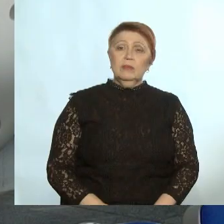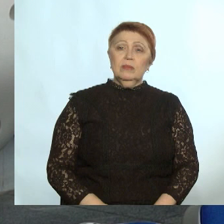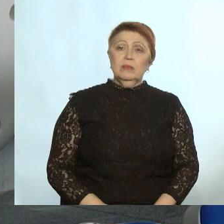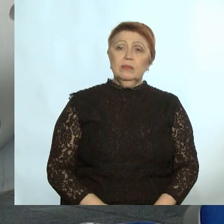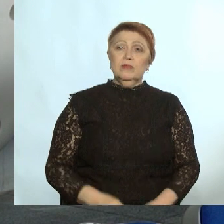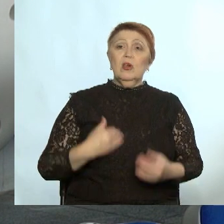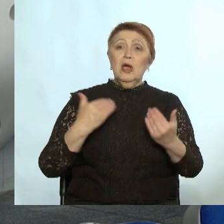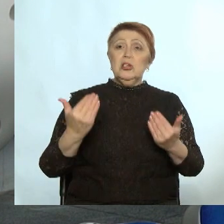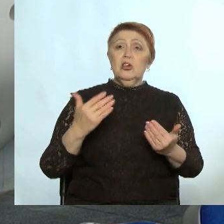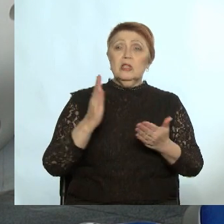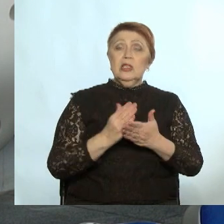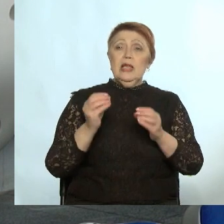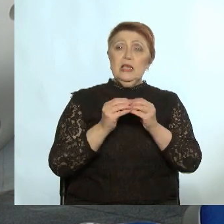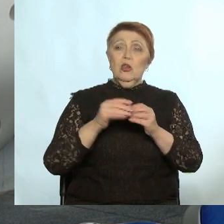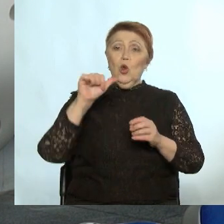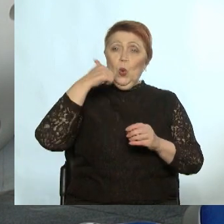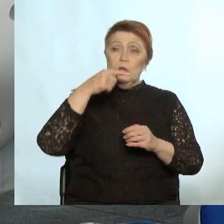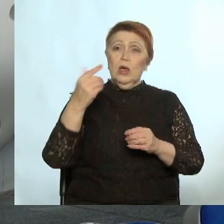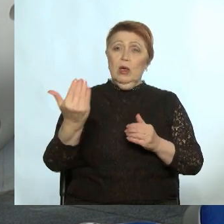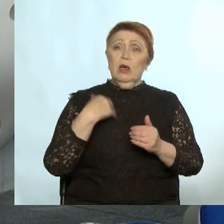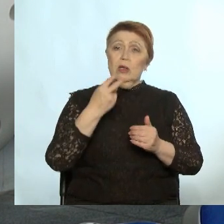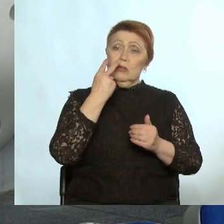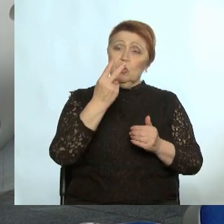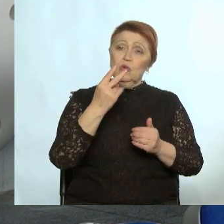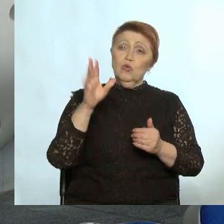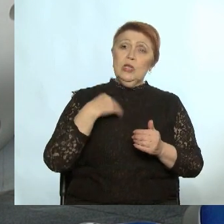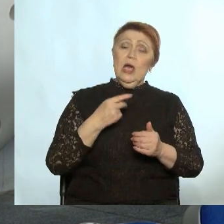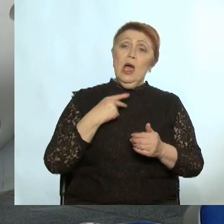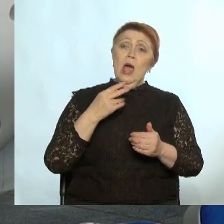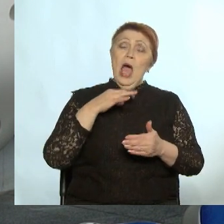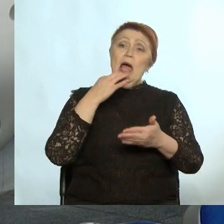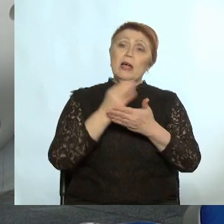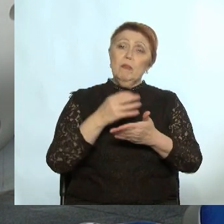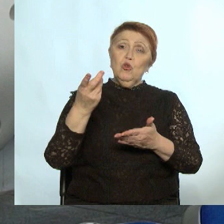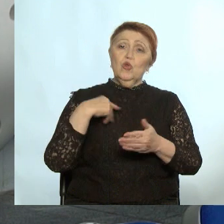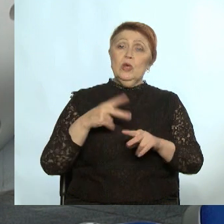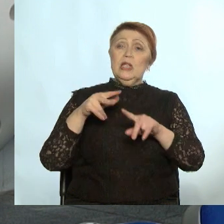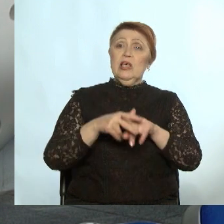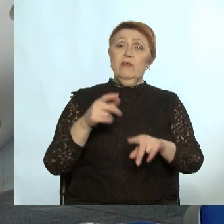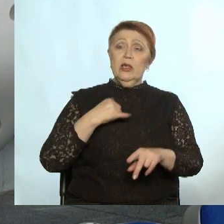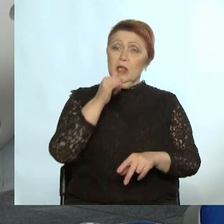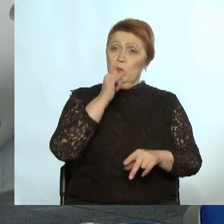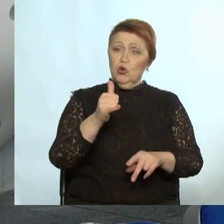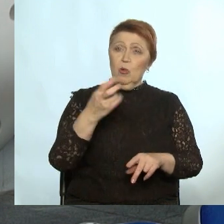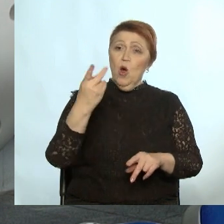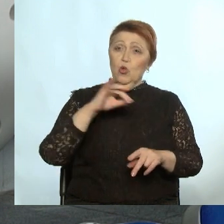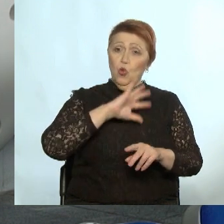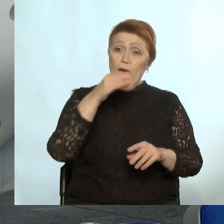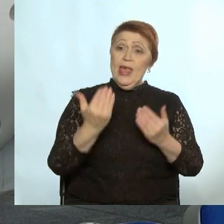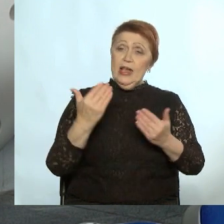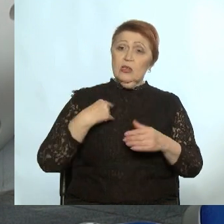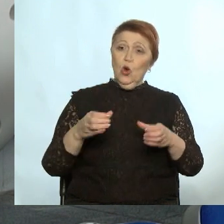Ну, вот сейчас у меня 10-й год, да, они ходят, конечно, я смотрю, кто рекомендуем им. Заставлять-то мы не можем, ну, иногда так, если в составе группы всей пошли.